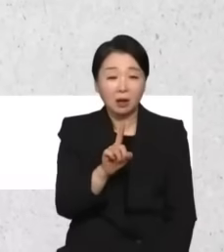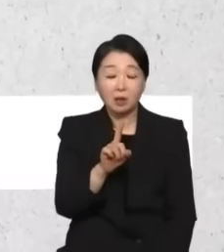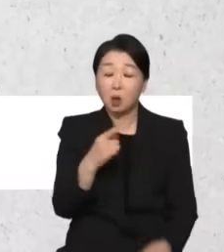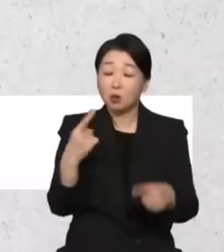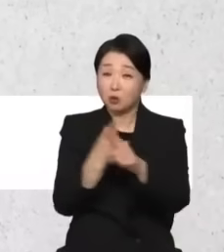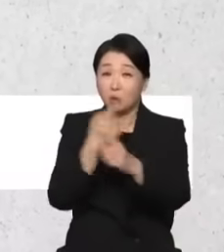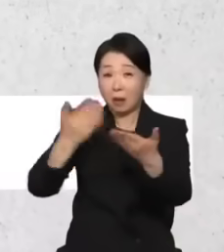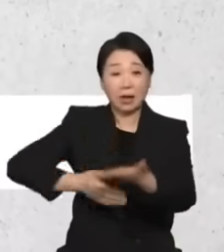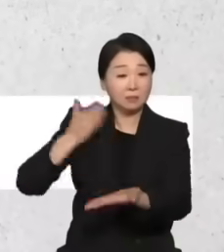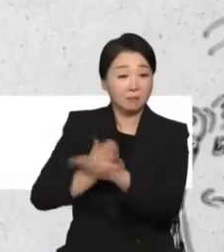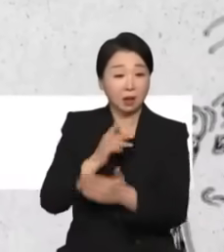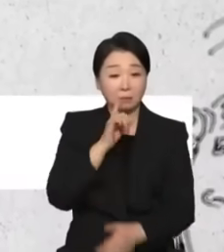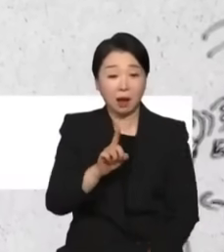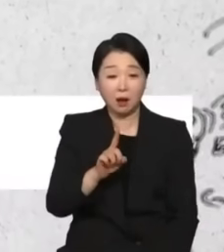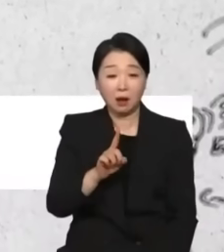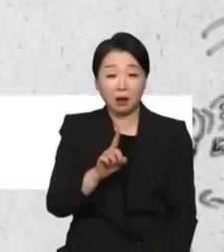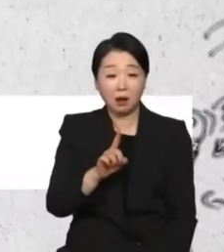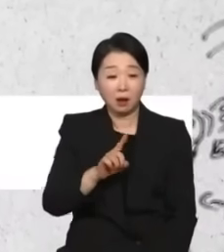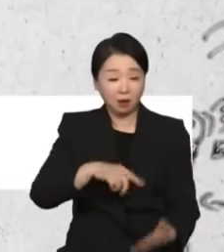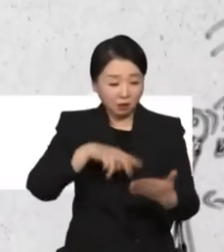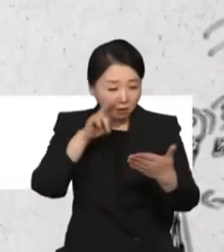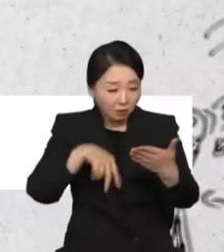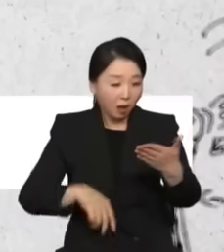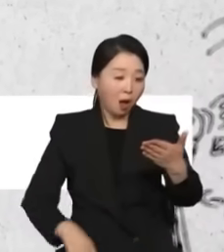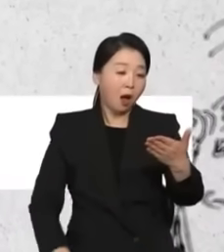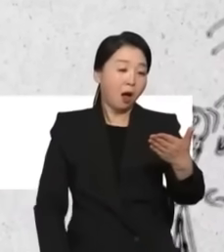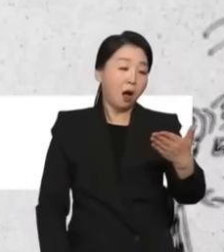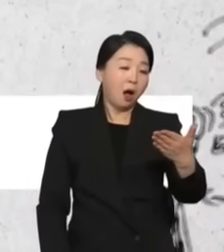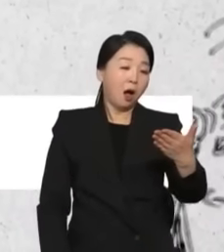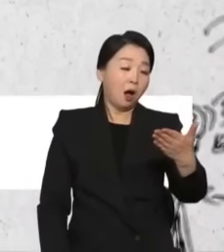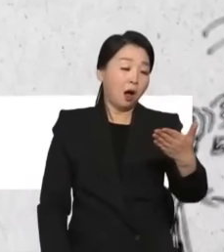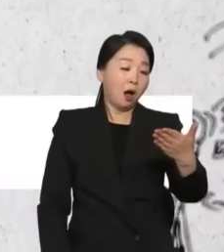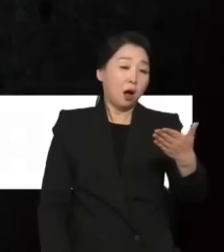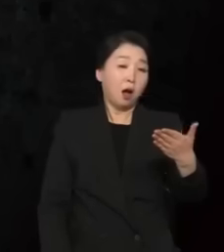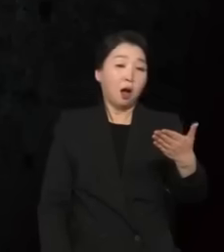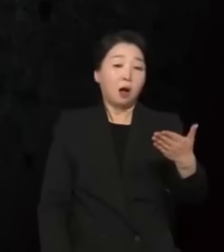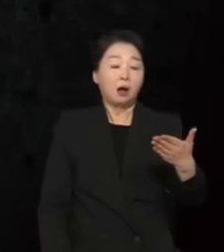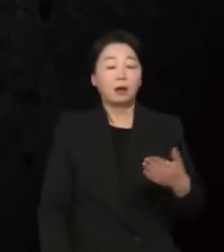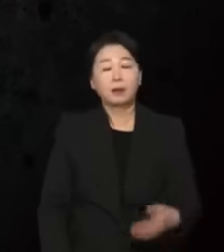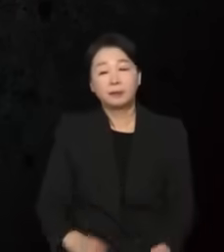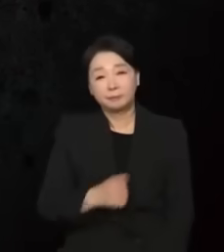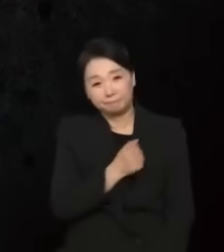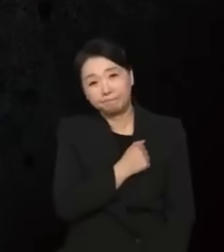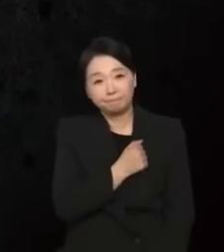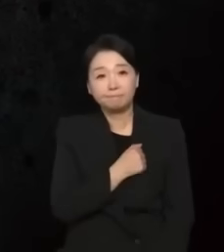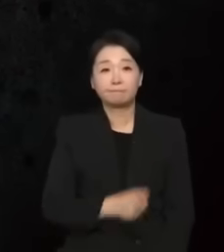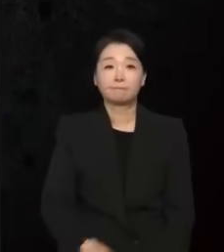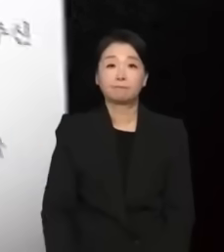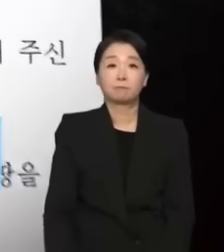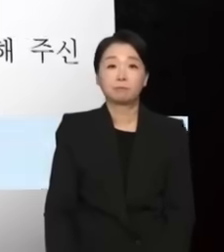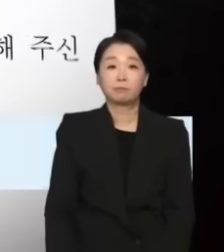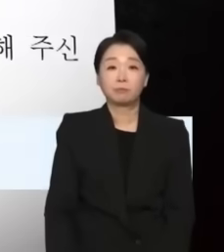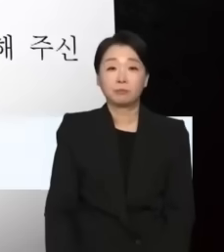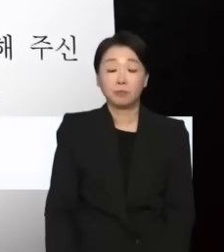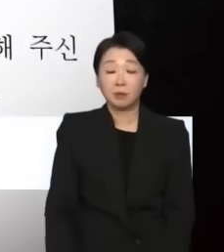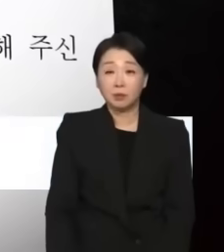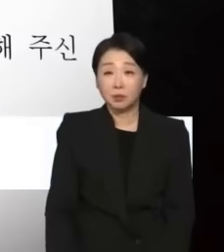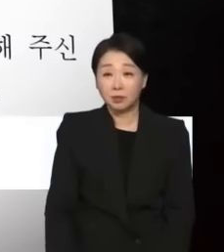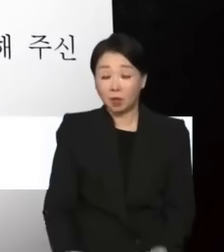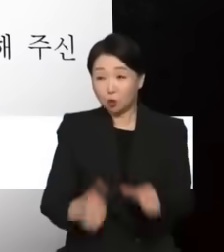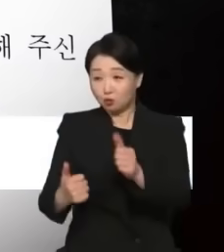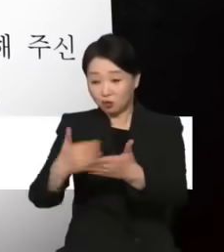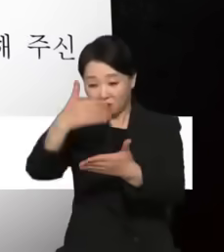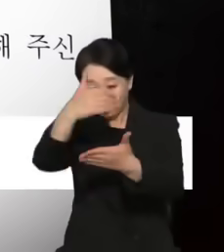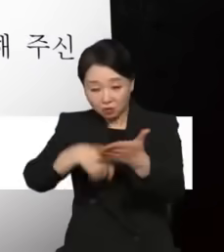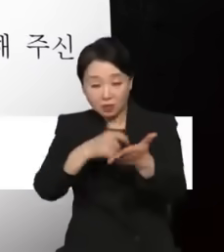하고 그러다고 근데 진짜 그걸 읽는데 정말 이후 김 씨는 실제 유언장을 작성하고